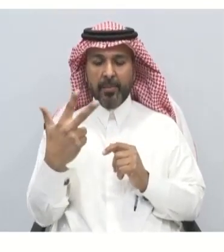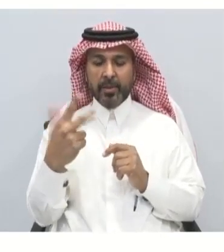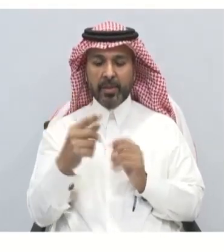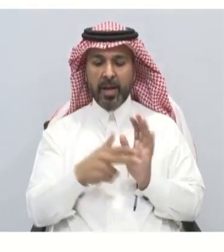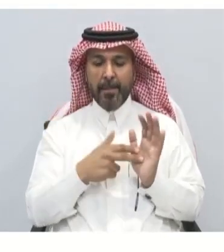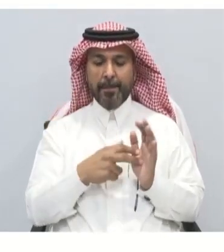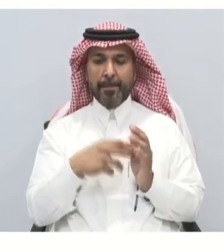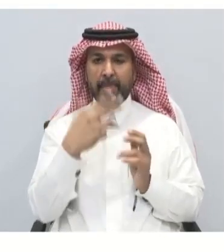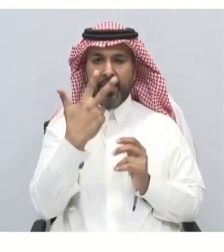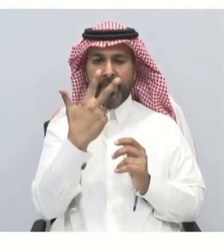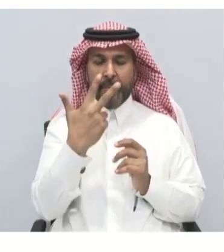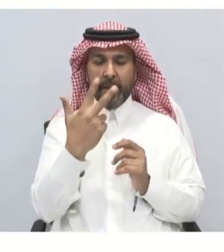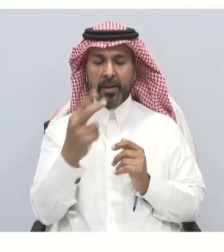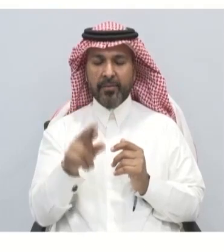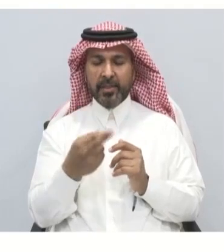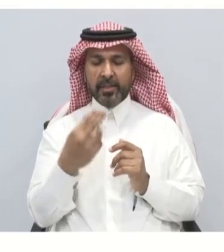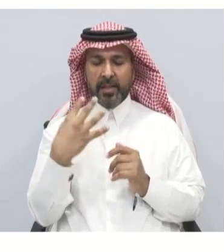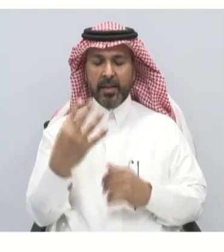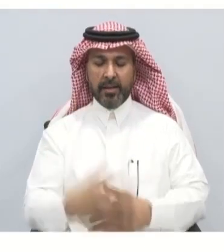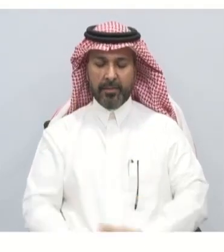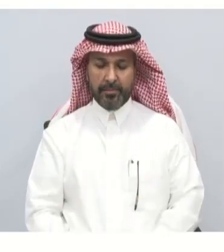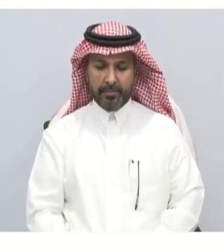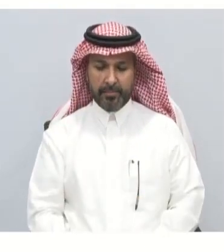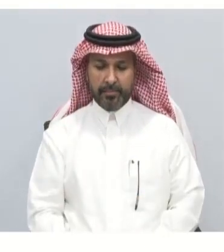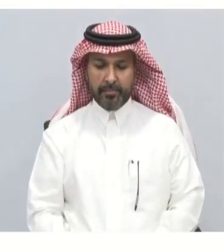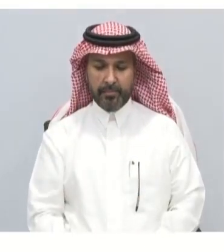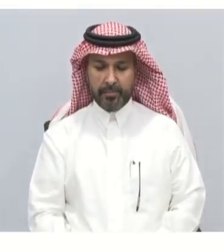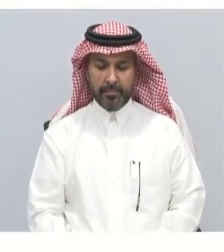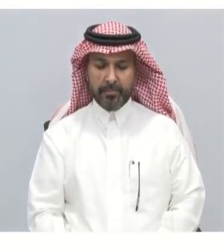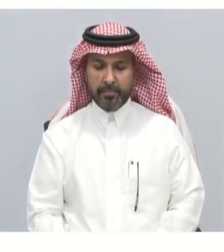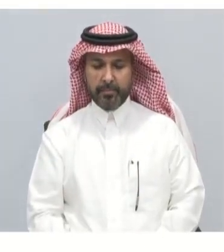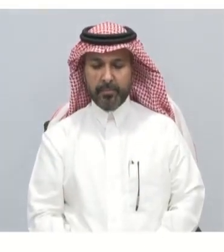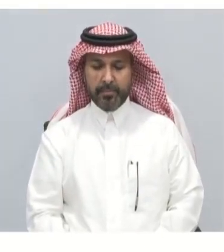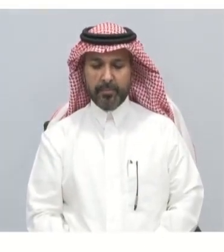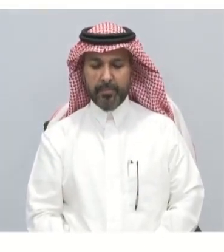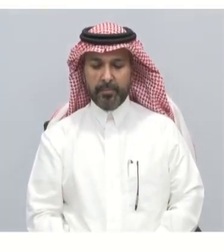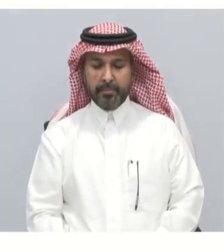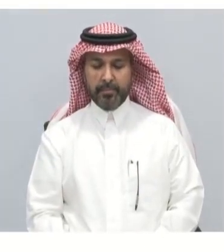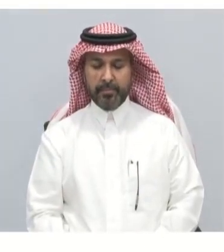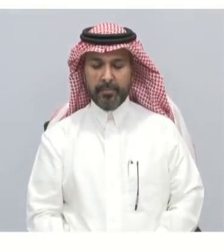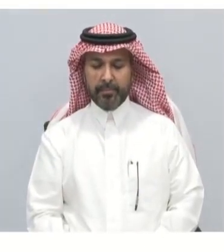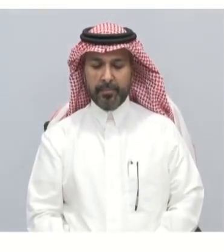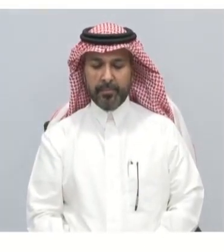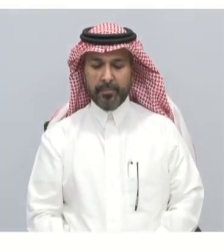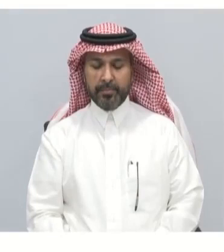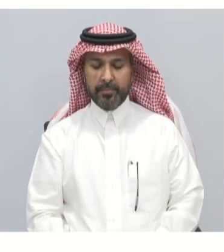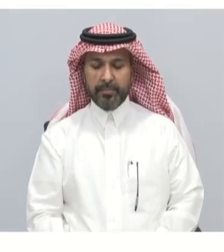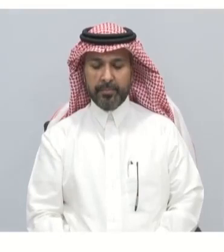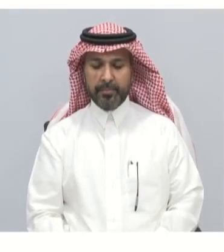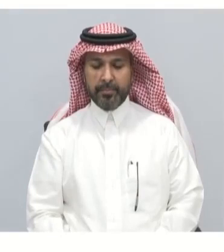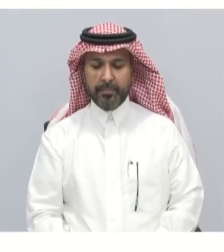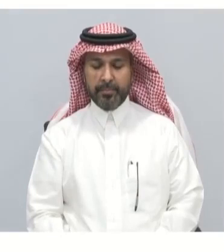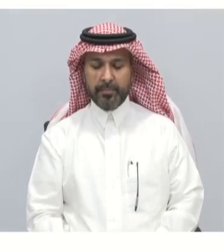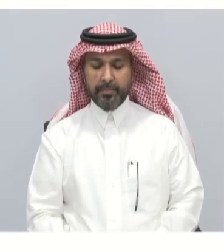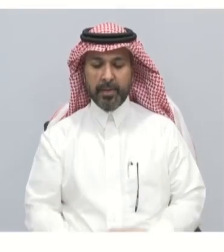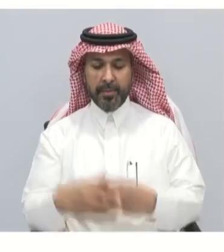28 هلله راح يكون سعرها 8.4 من من الريال او 4 من